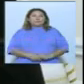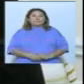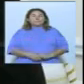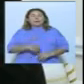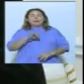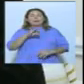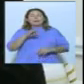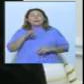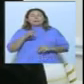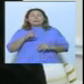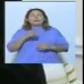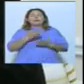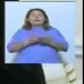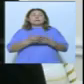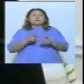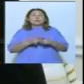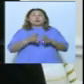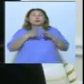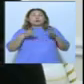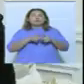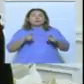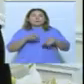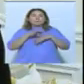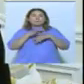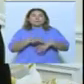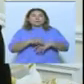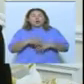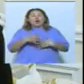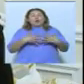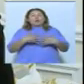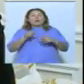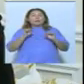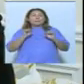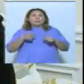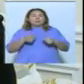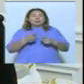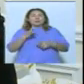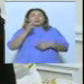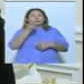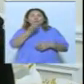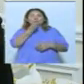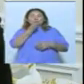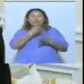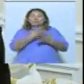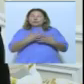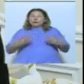кеңесінің ұйымдастыруыменен осы үлкен шара өтіп жатыр. Ұмыт қолған ұлттық тағамдардың